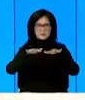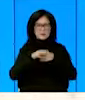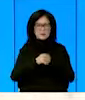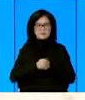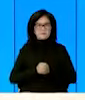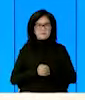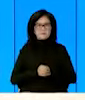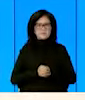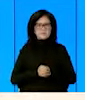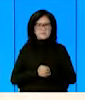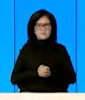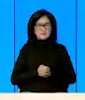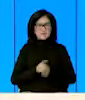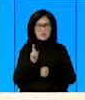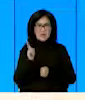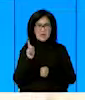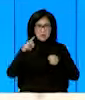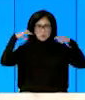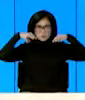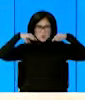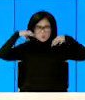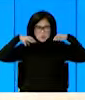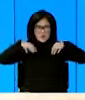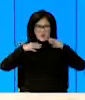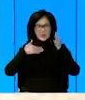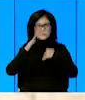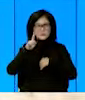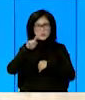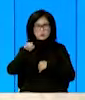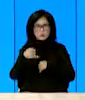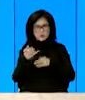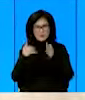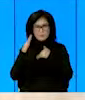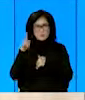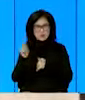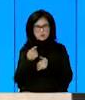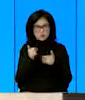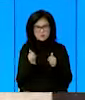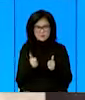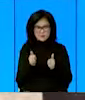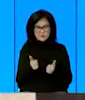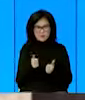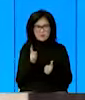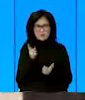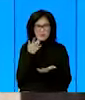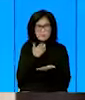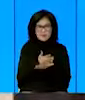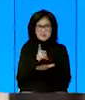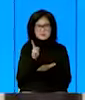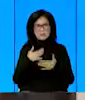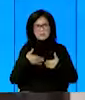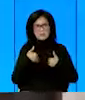akibat fenomena alam. Apabila hujan sudah lebat lebih dari 1 jam, segeralah bersiap diri dan pastikan untuk